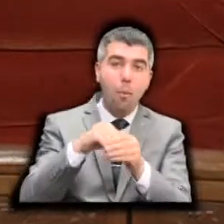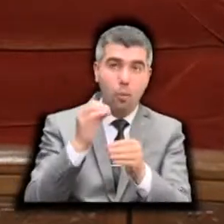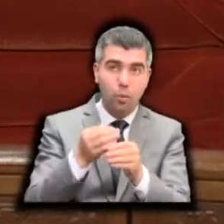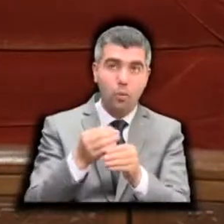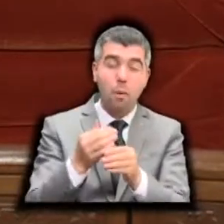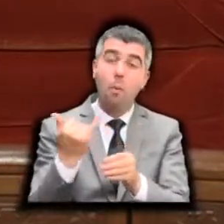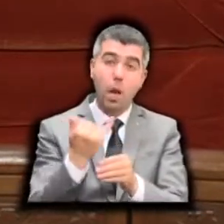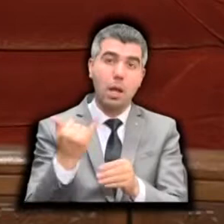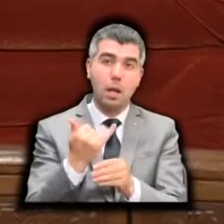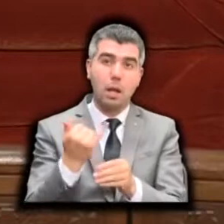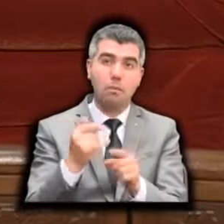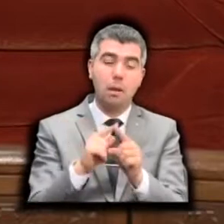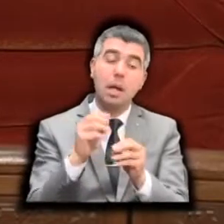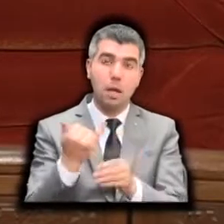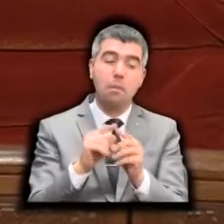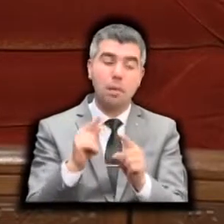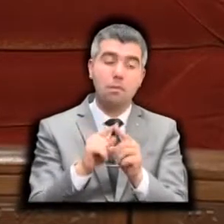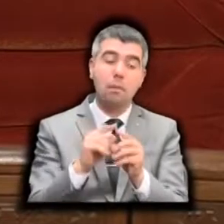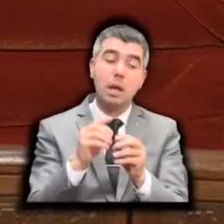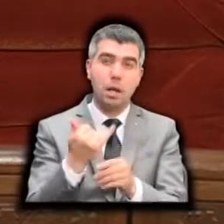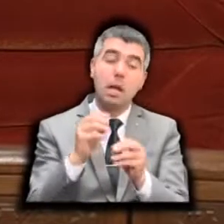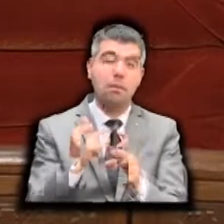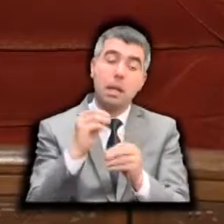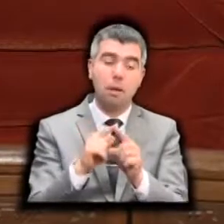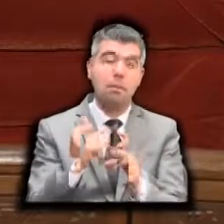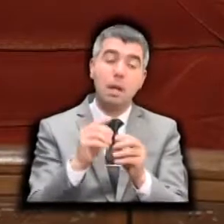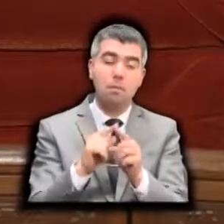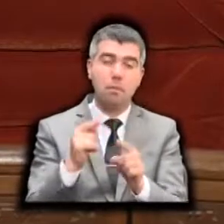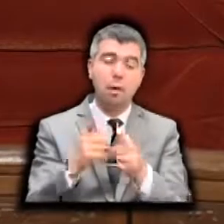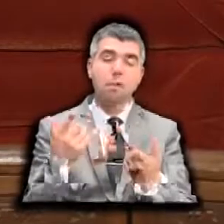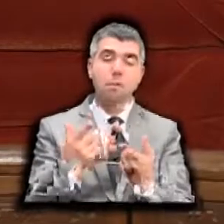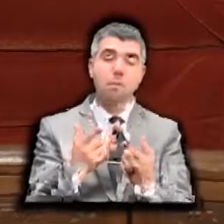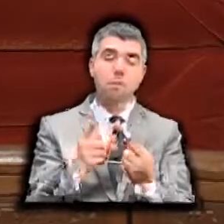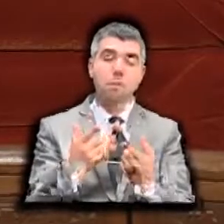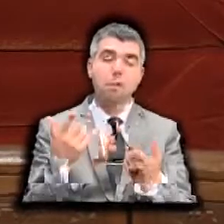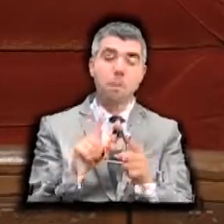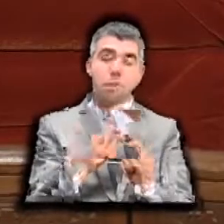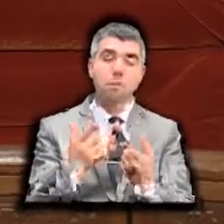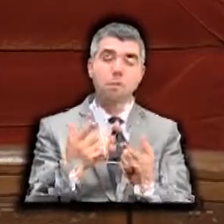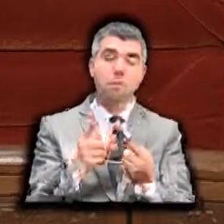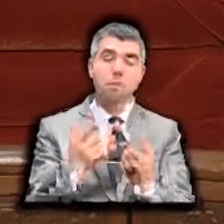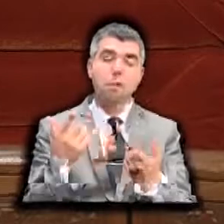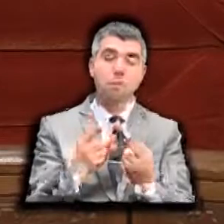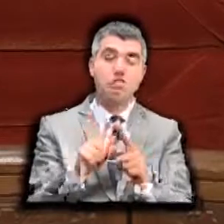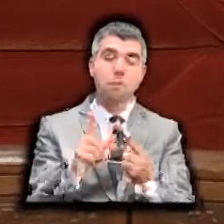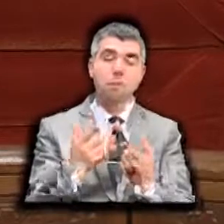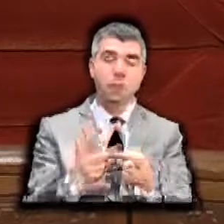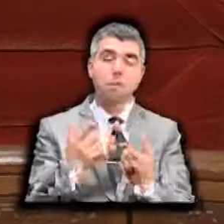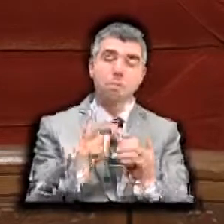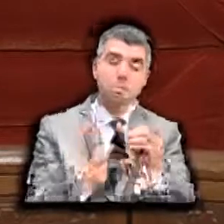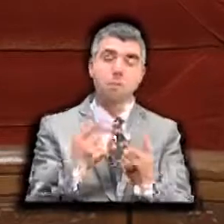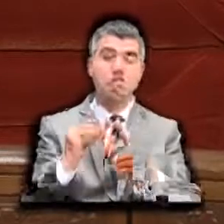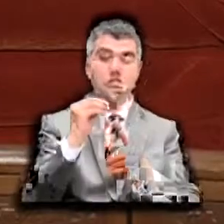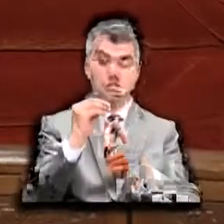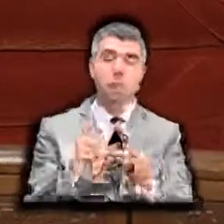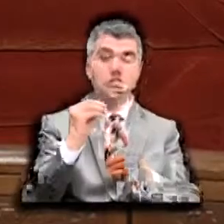أن تكون لدينا أرقام أكثر، أن يرتفع يعني مرتفع. وطبعا الاقتصاد الاجتماعي والتضامني اليوم أهم الإجراءات هو